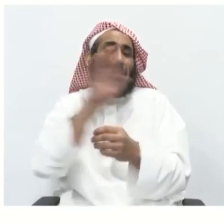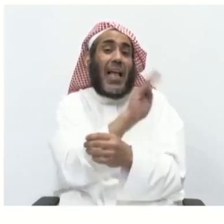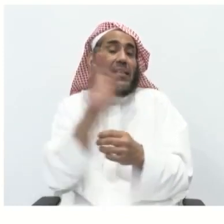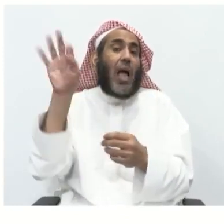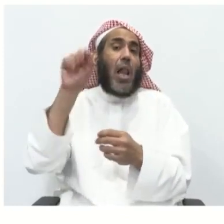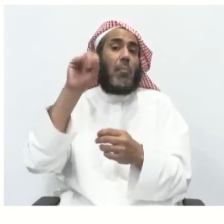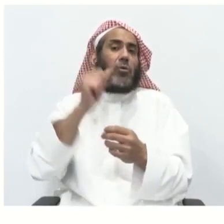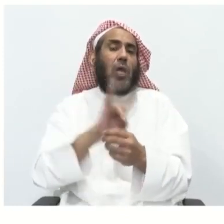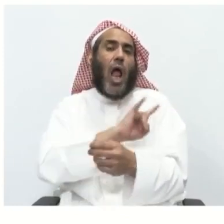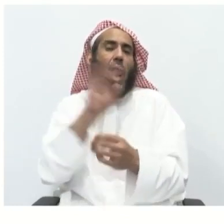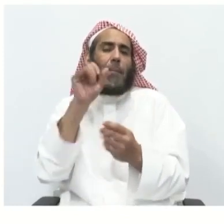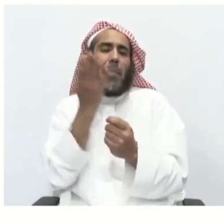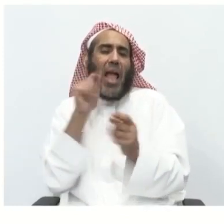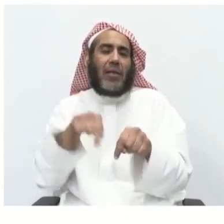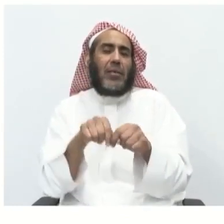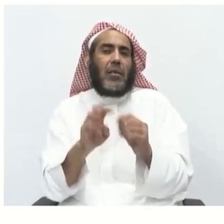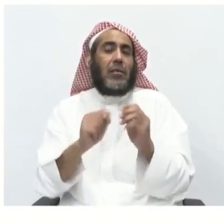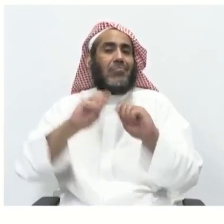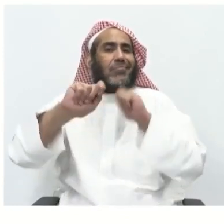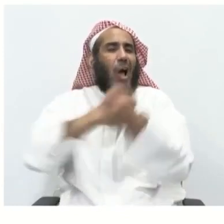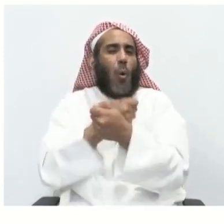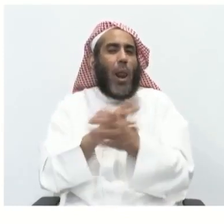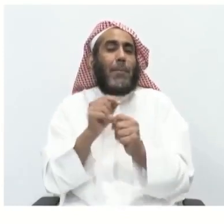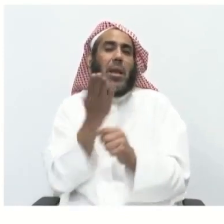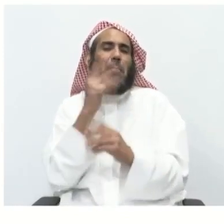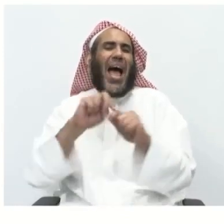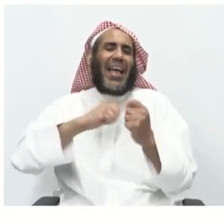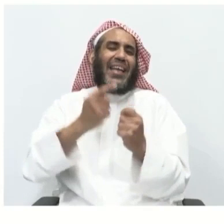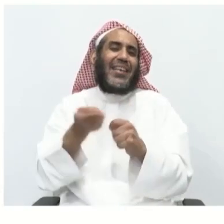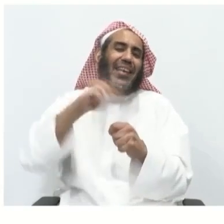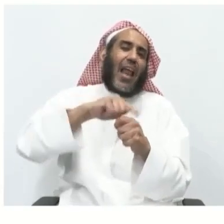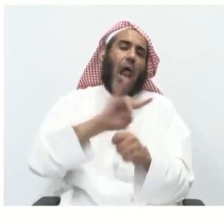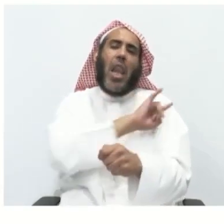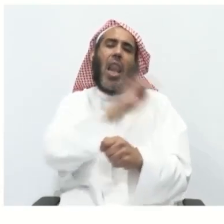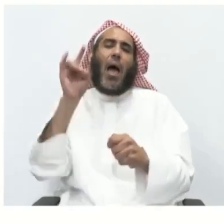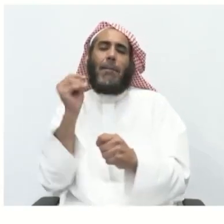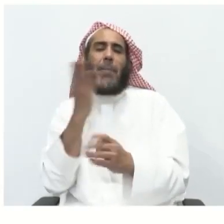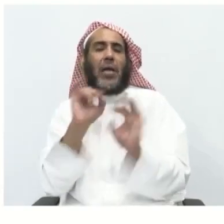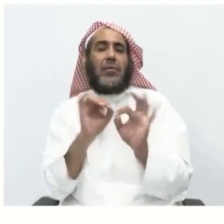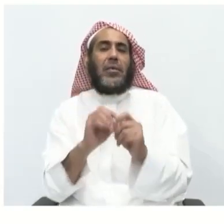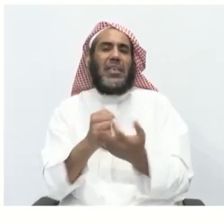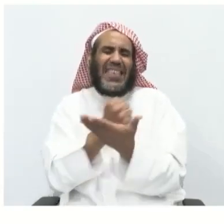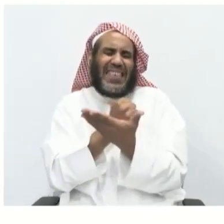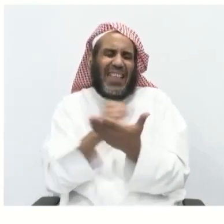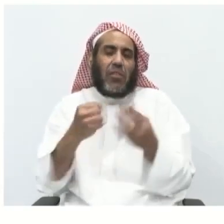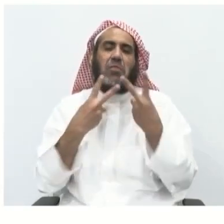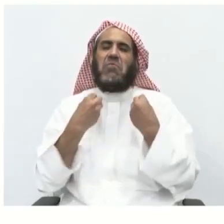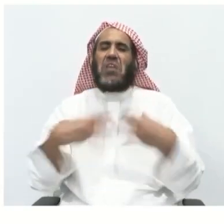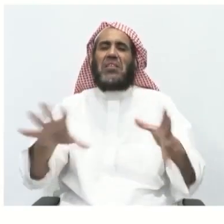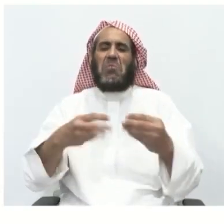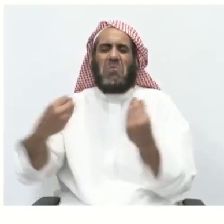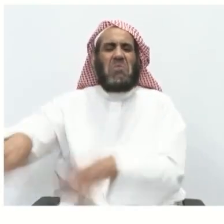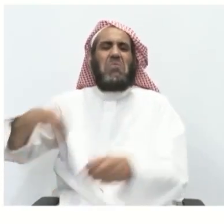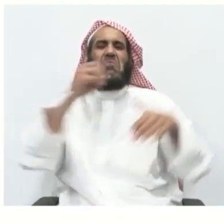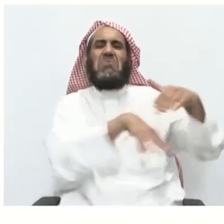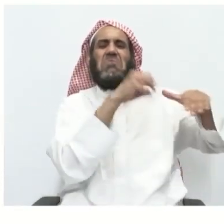الا مائي الان اذا تحول من ماء الى اللام هاي التنظيف التخلص من النفايات تخلص